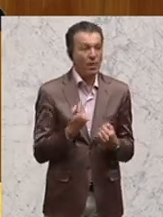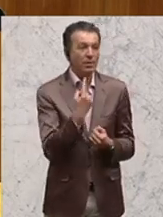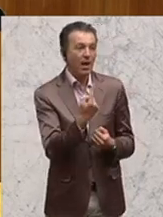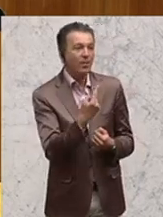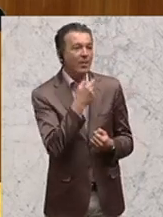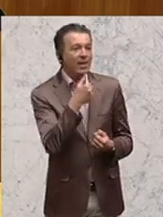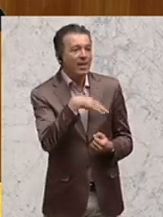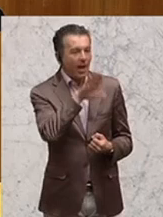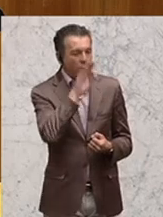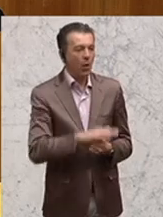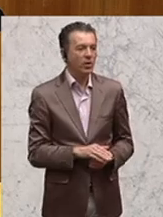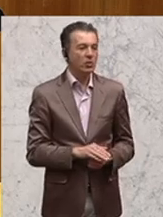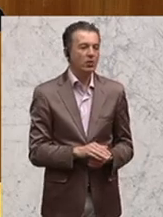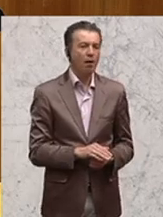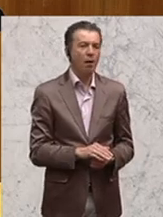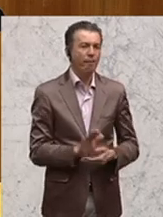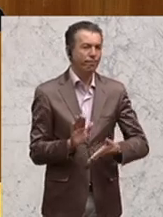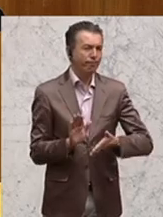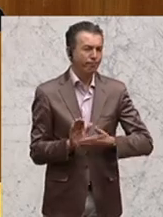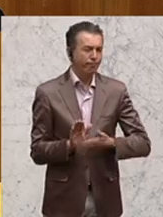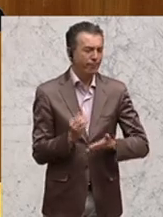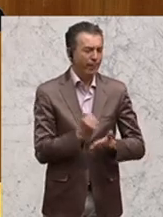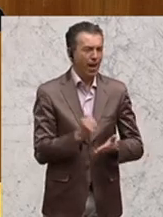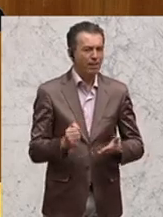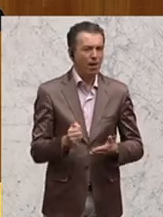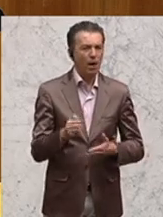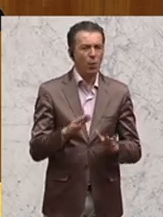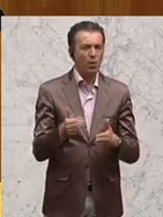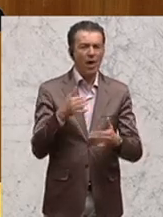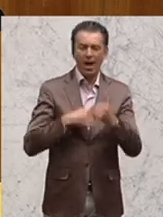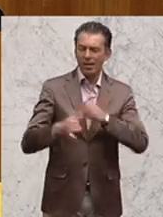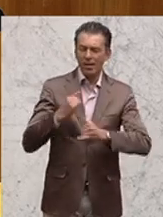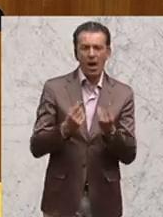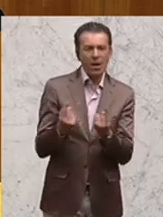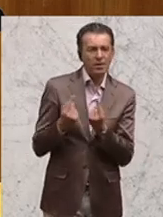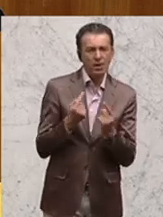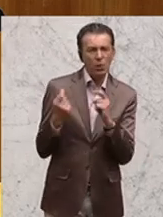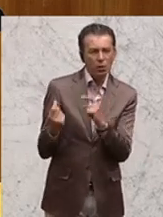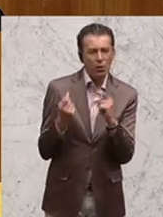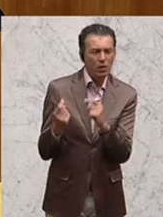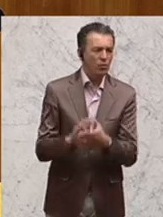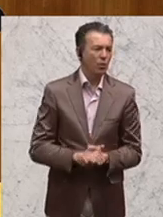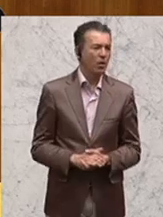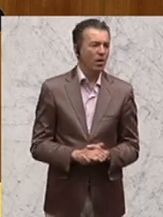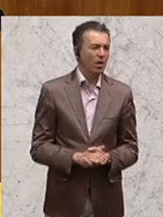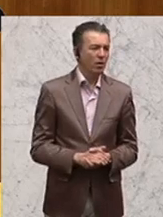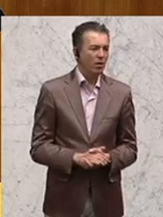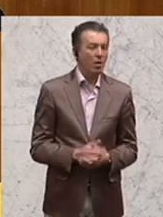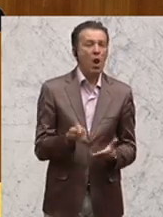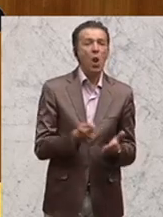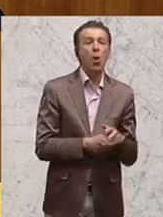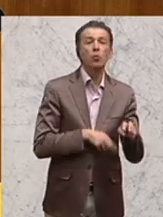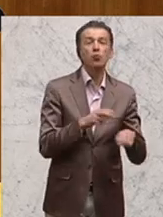enttäuschen. Faktum ist jedenfalls, dass wir vor circa einem Jahr die Situation diskutiert haben, dass die Einnahmen aus